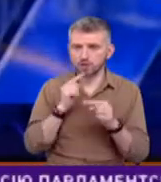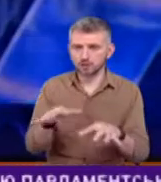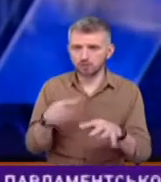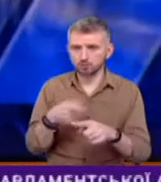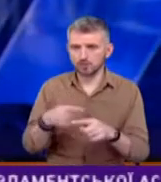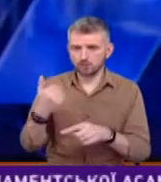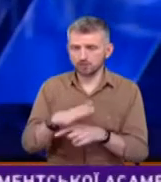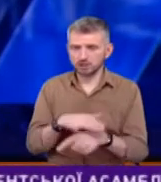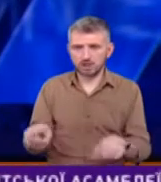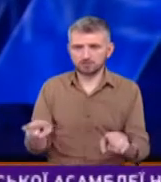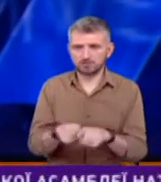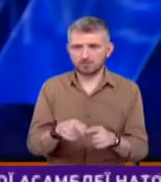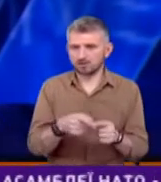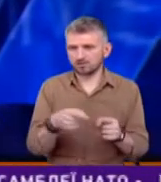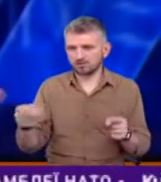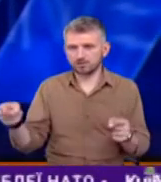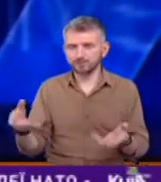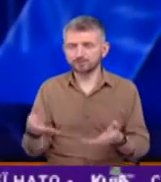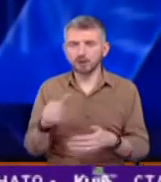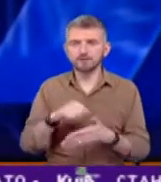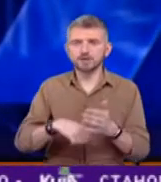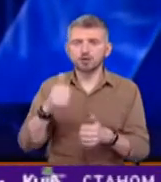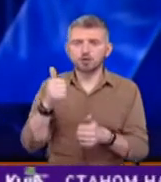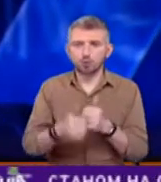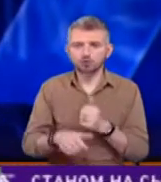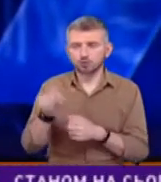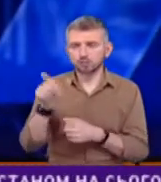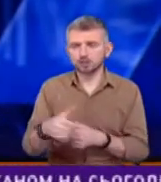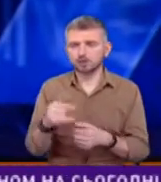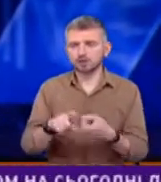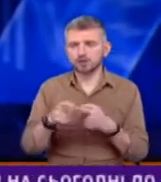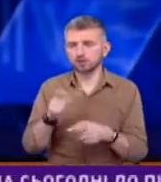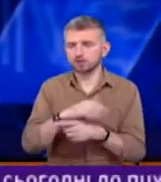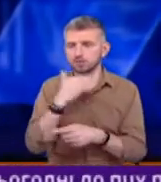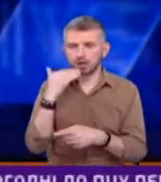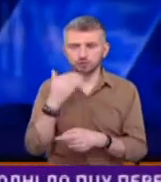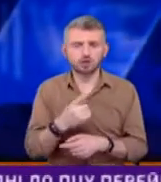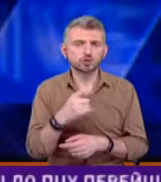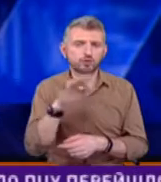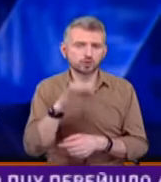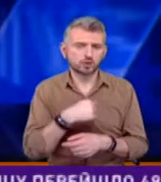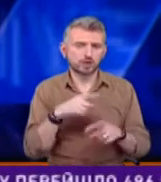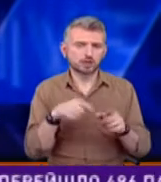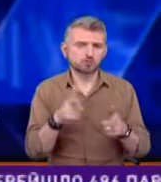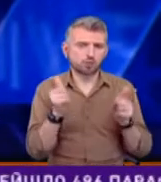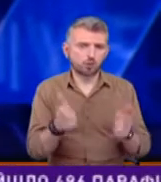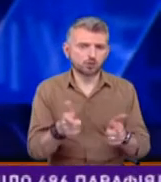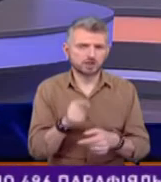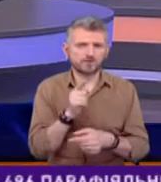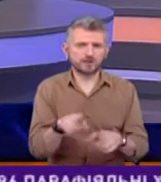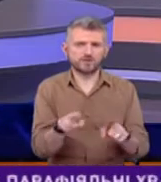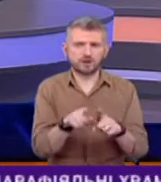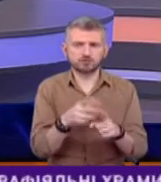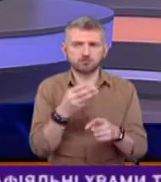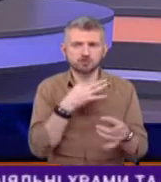А це вже не такий великий розрив часу. Тому від кожного громадянина на сьогодні залежить дуже багато. Ну, 100% я теж от погоджуюся. Ви ж все ж таки